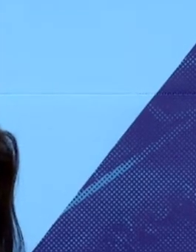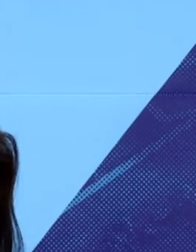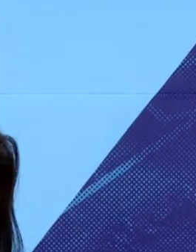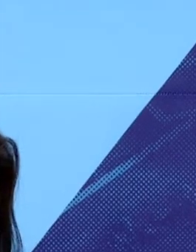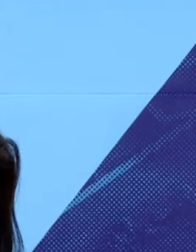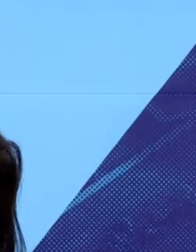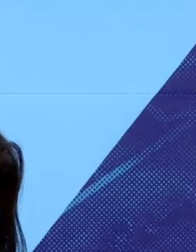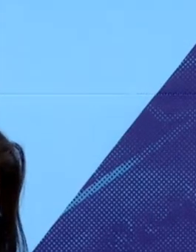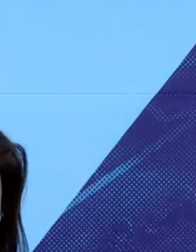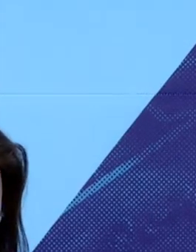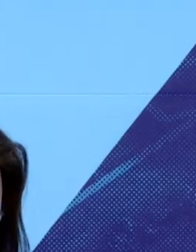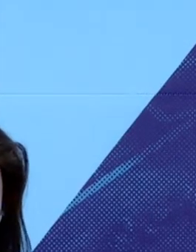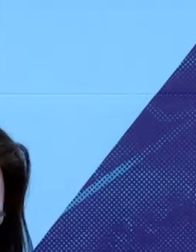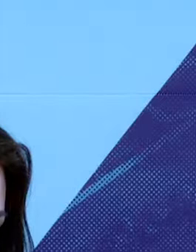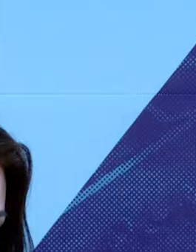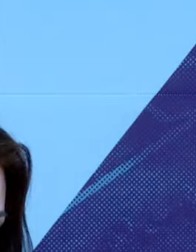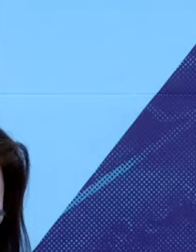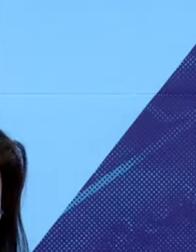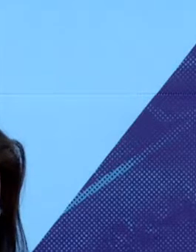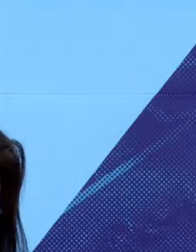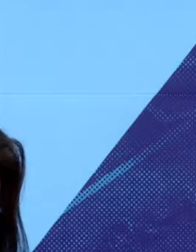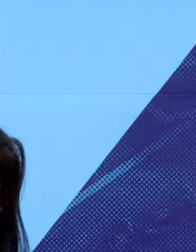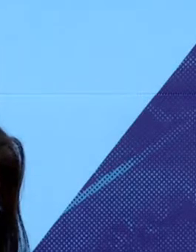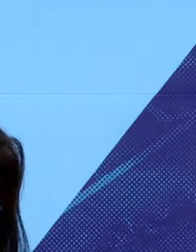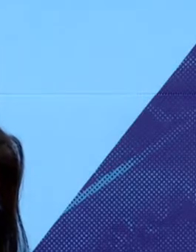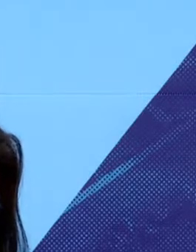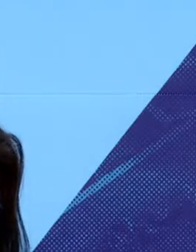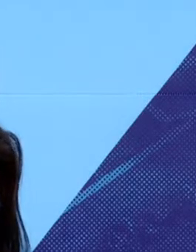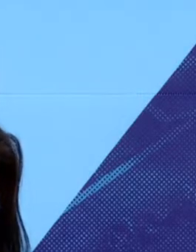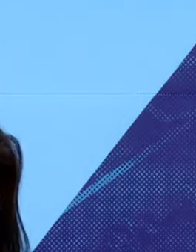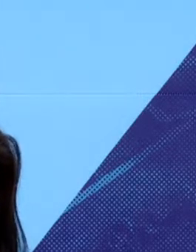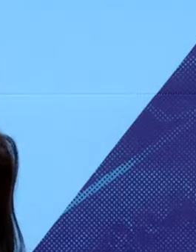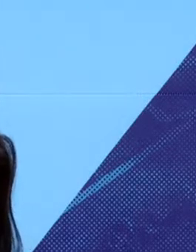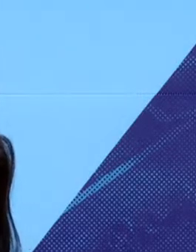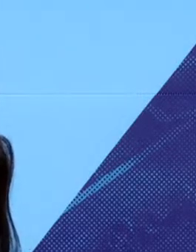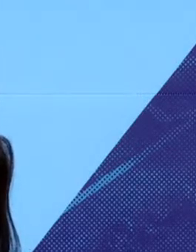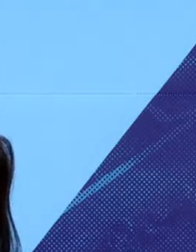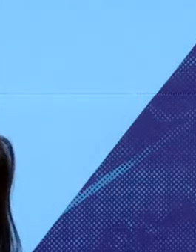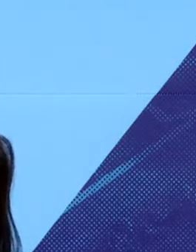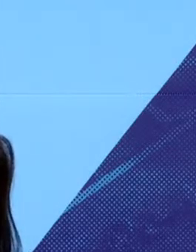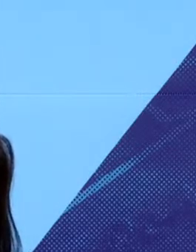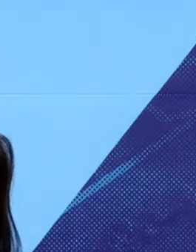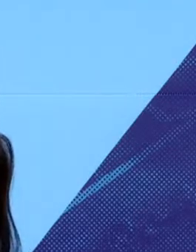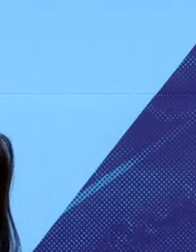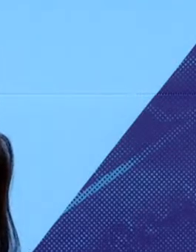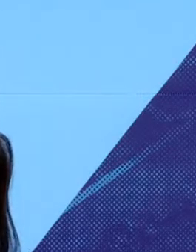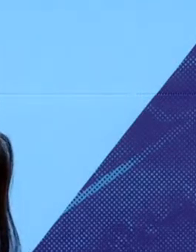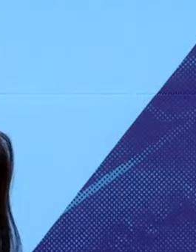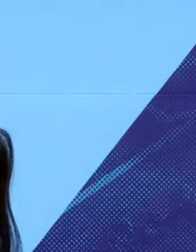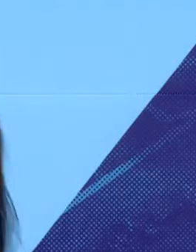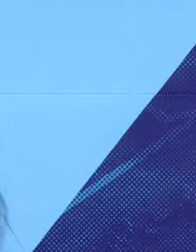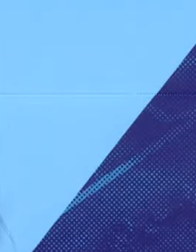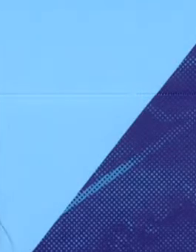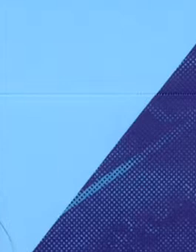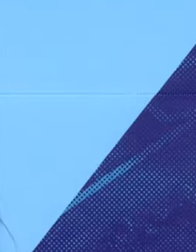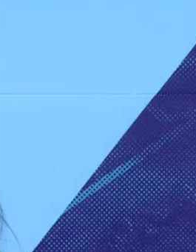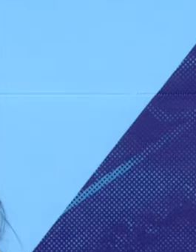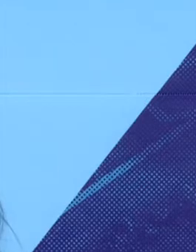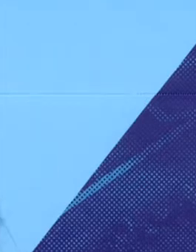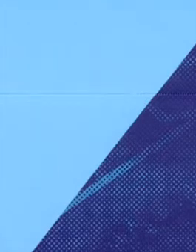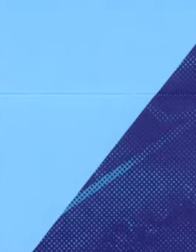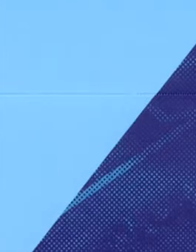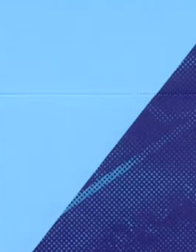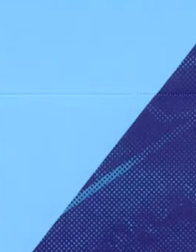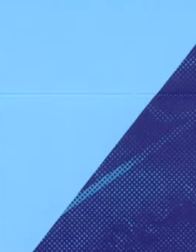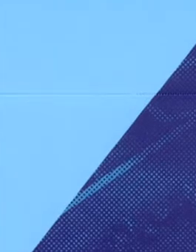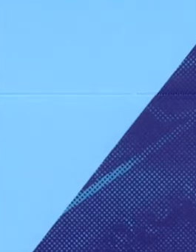på den manliga spelaren som såldes från, vad var det, till Juventus. Ni kommer ihåg, Ronaldo står ju bredvid Like Martin som vi möter nu